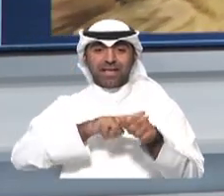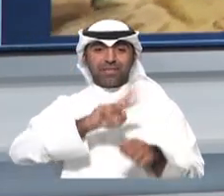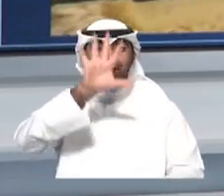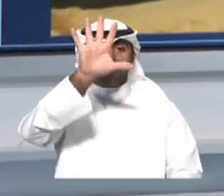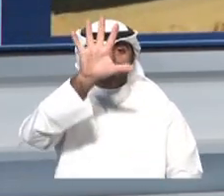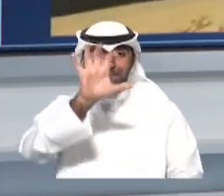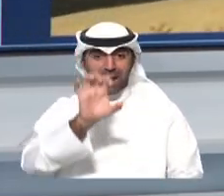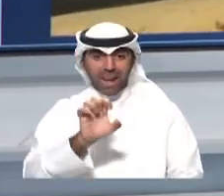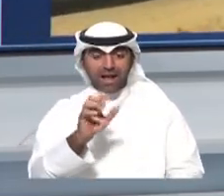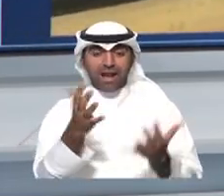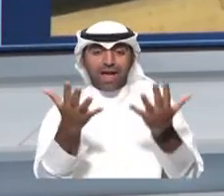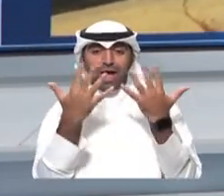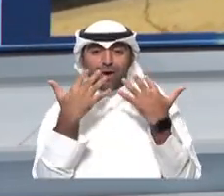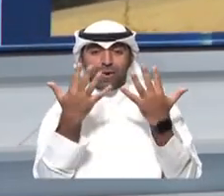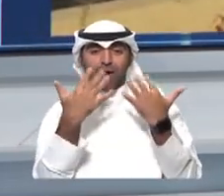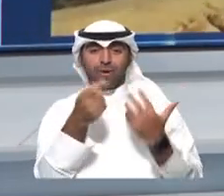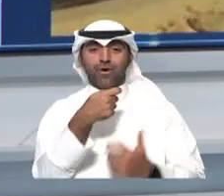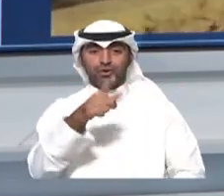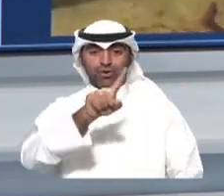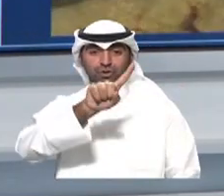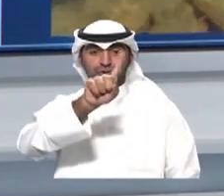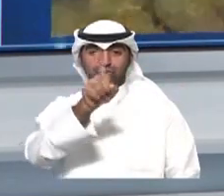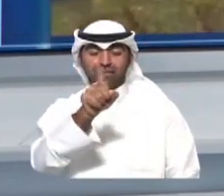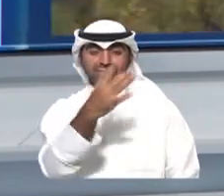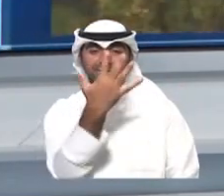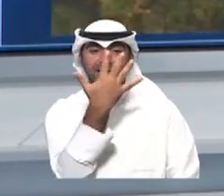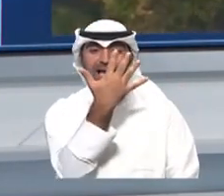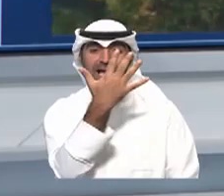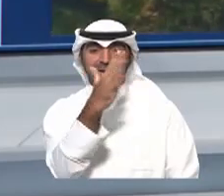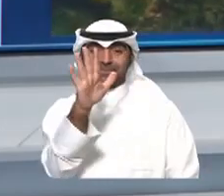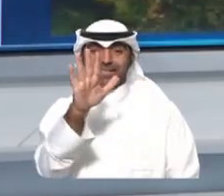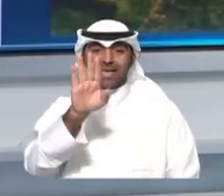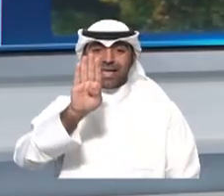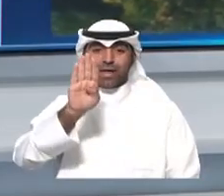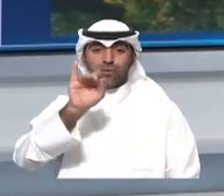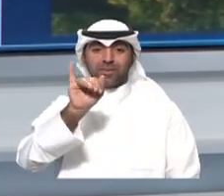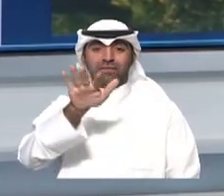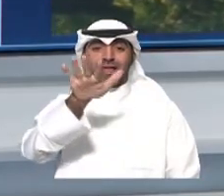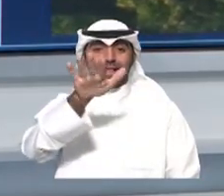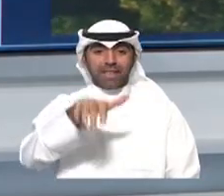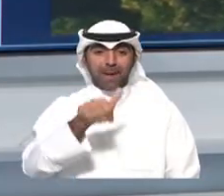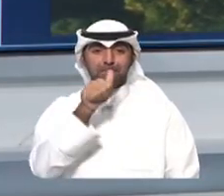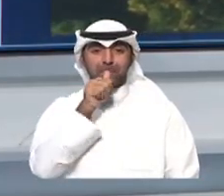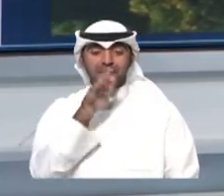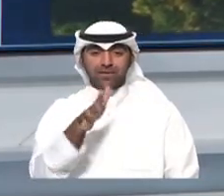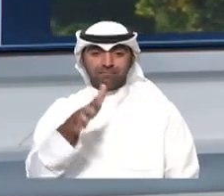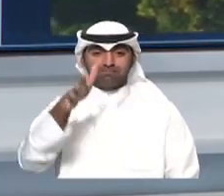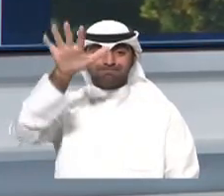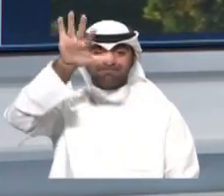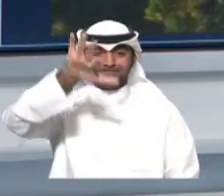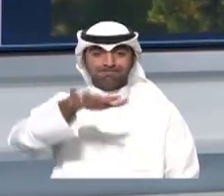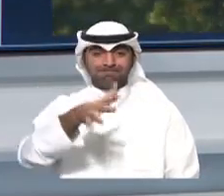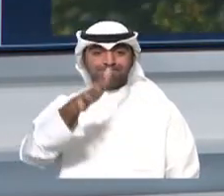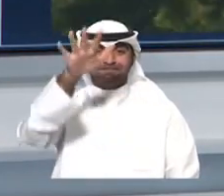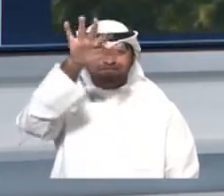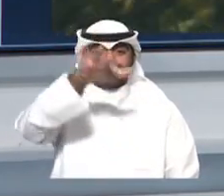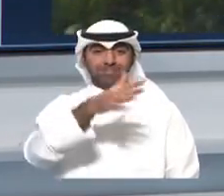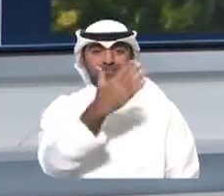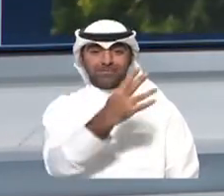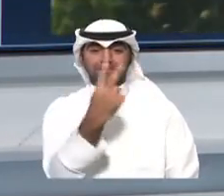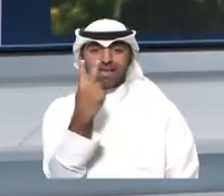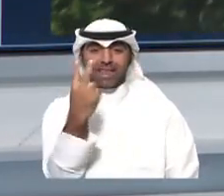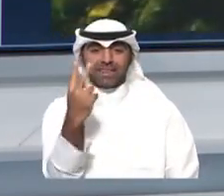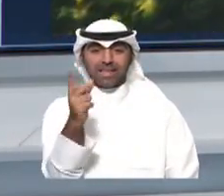كيلومتر في الساعة. راح تتسبب بارتفاع في الأمواج خلال هذا اليوم، قد يصل ما بين 2 إلى 6 أقدام. أجواء غير مناسبة لممارسة